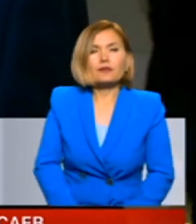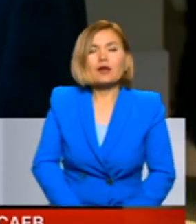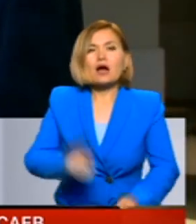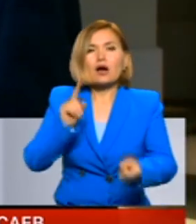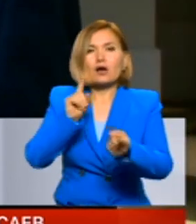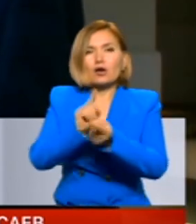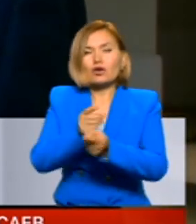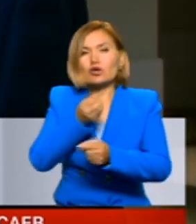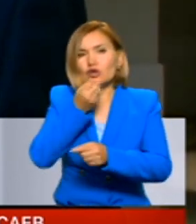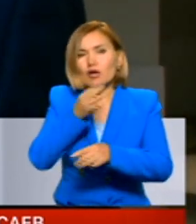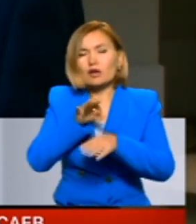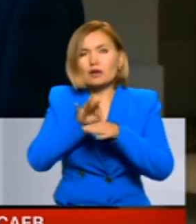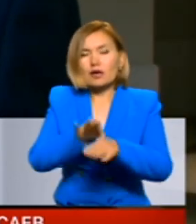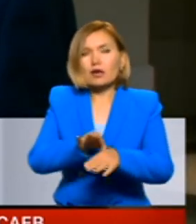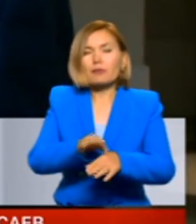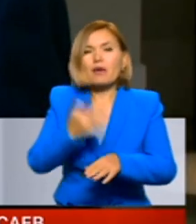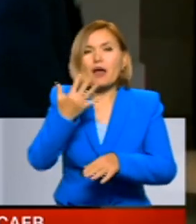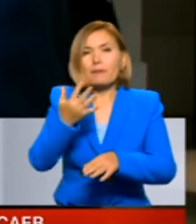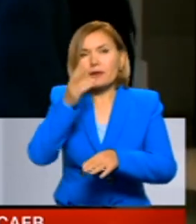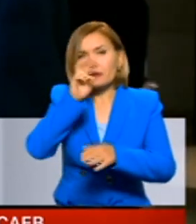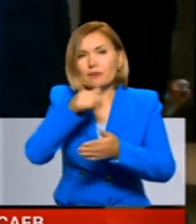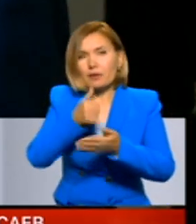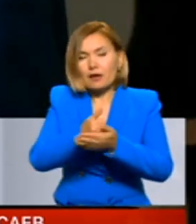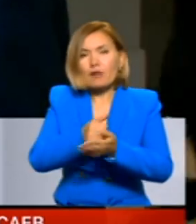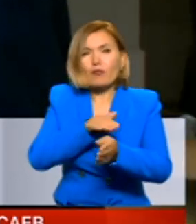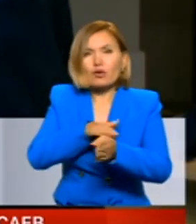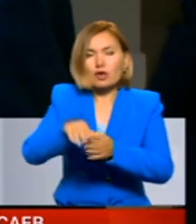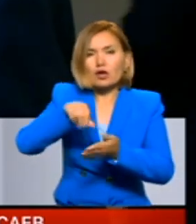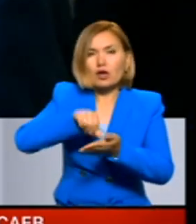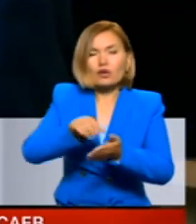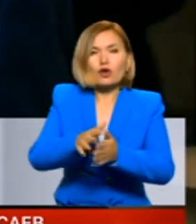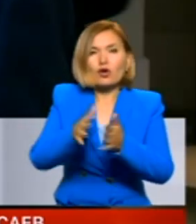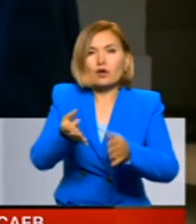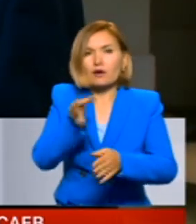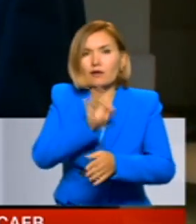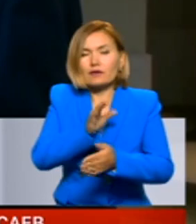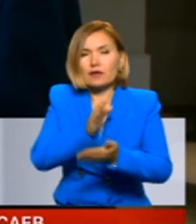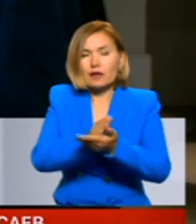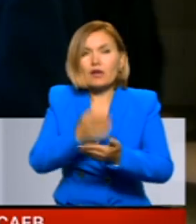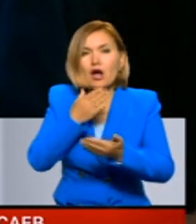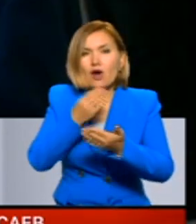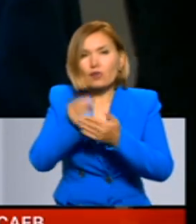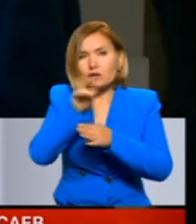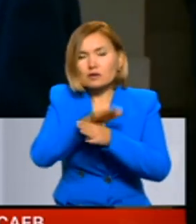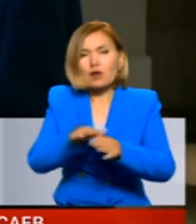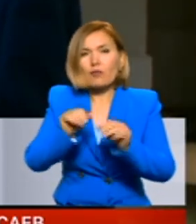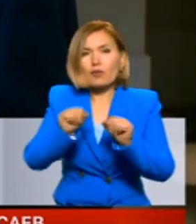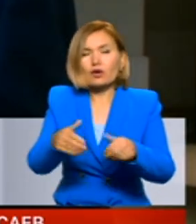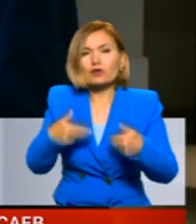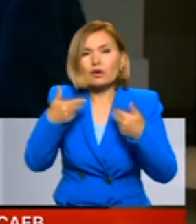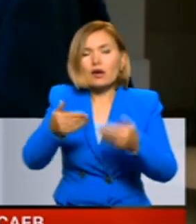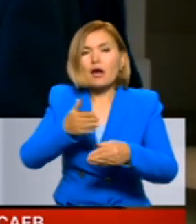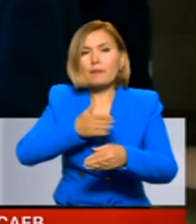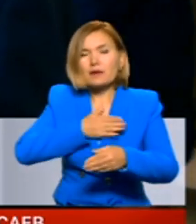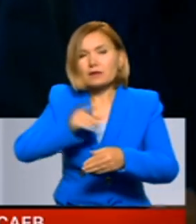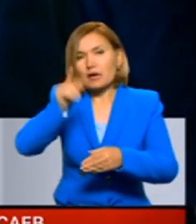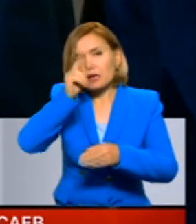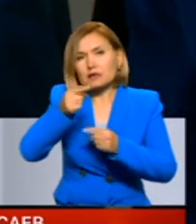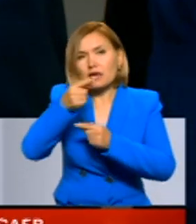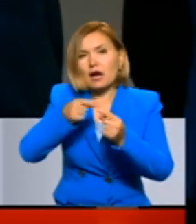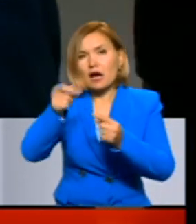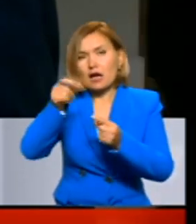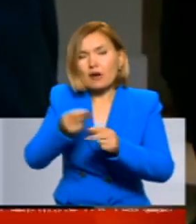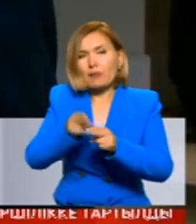Кездесу өте жақсы өтті. Бес президенттің түгел қатысқаны шешуші рөл атқарды. Олар өз елдерінің мүмкіндіктерін ұсынды және біз неміс кәсіпкерлер